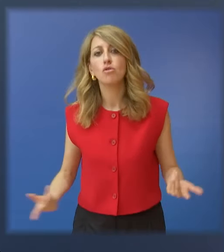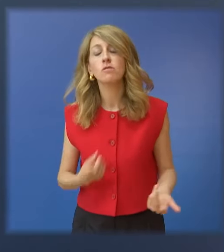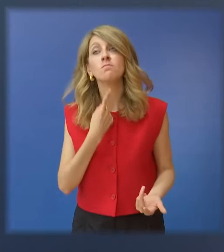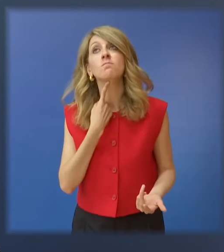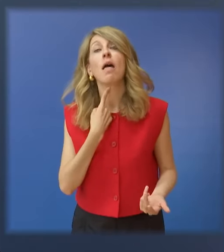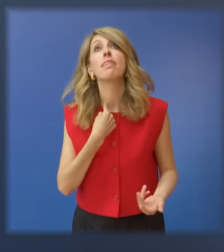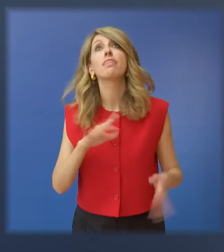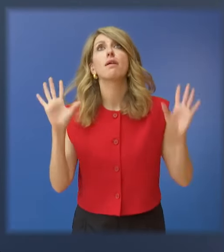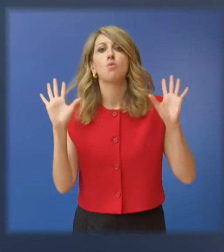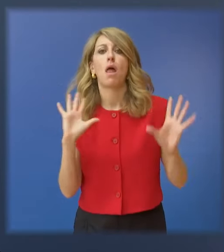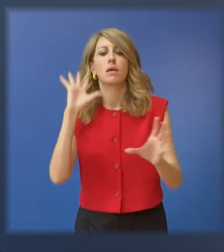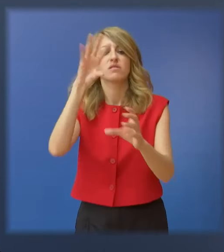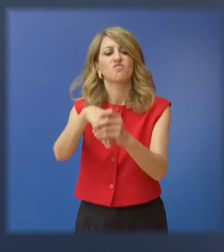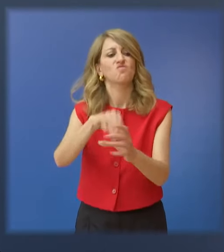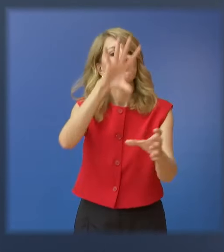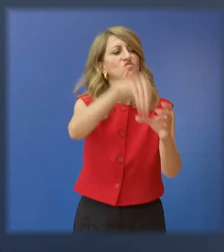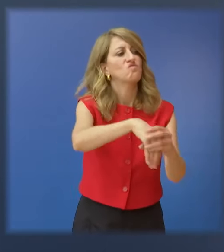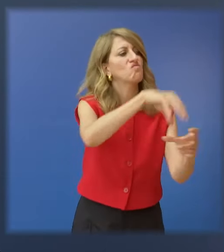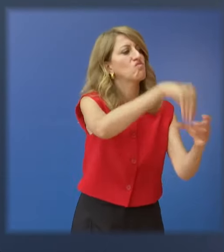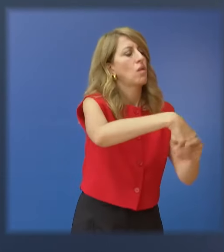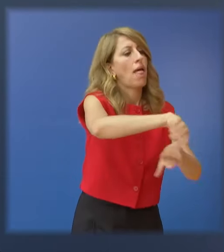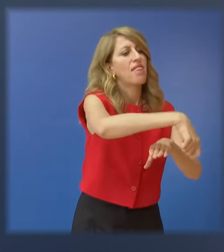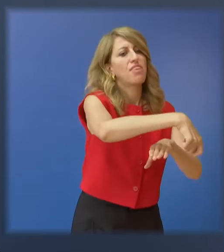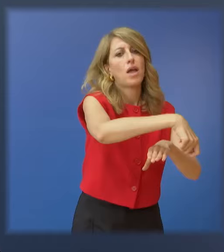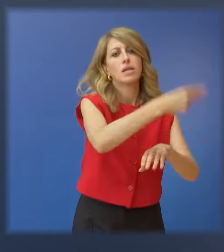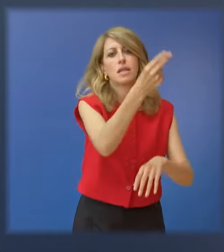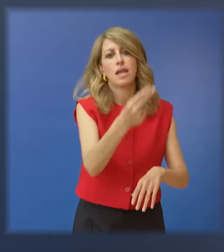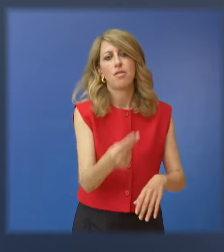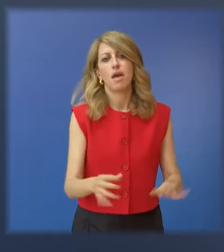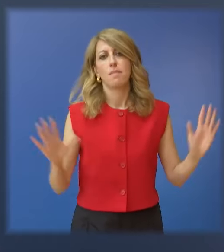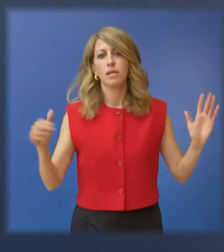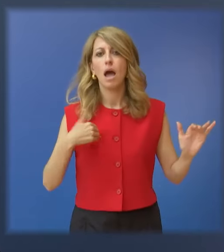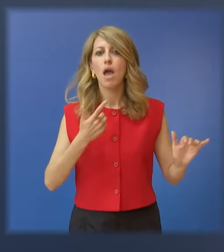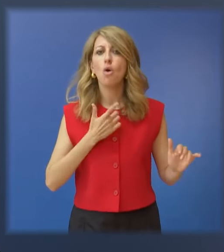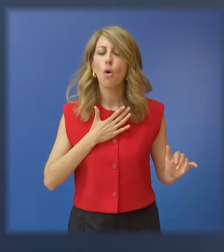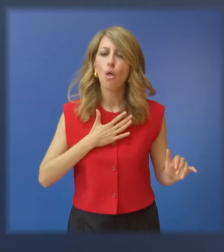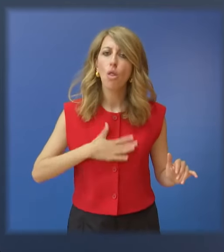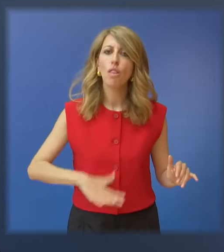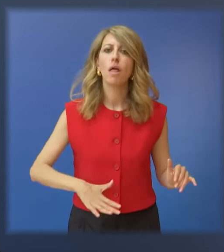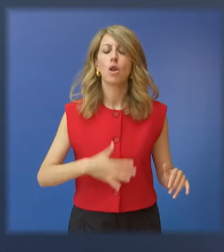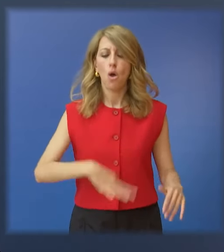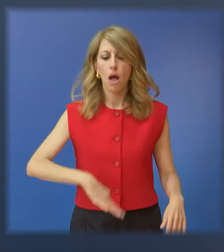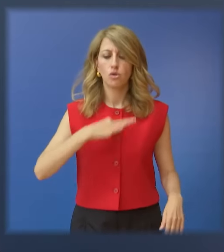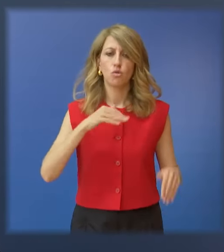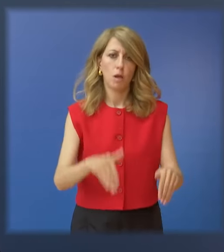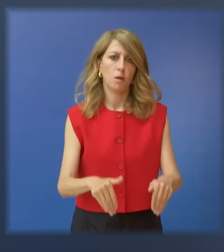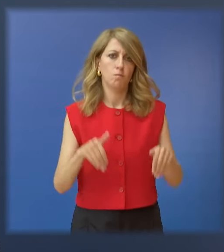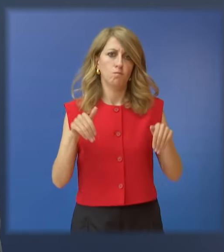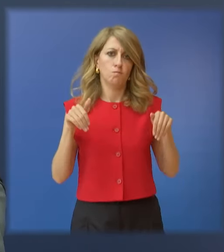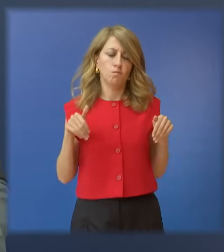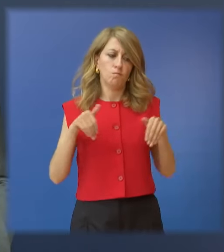διερεύνηση υπόθεση ας αφήσουμε τη δικαιοσύνη να κάνει τη δουλειά της και εδώ είμαστε όταν έρθει εκείνη η ώρα να σχολιάσουμε ότι μπορούμε να